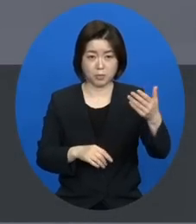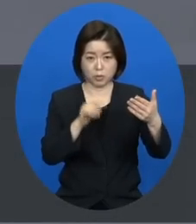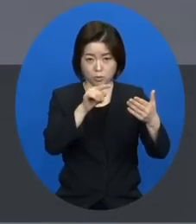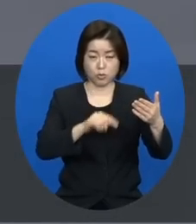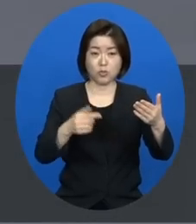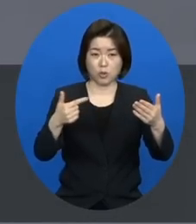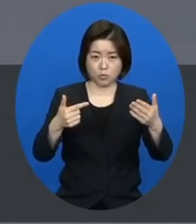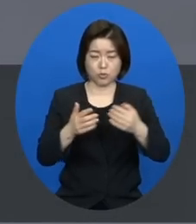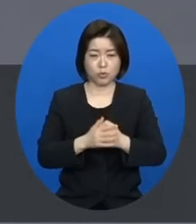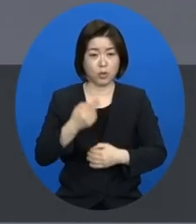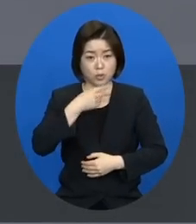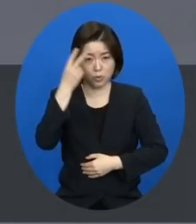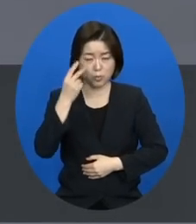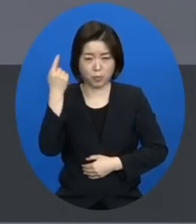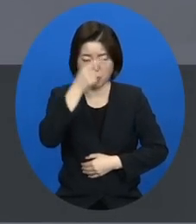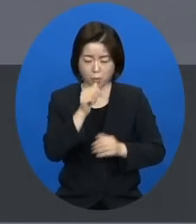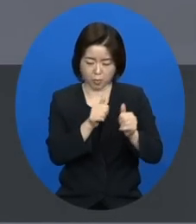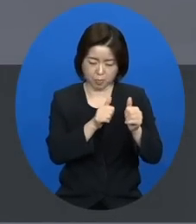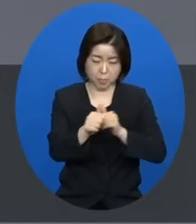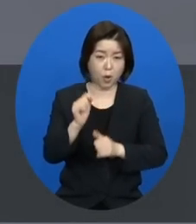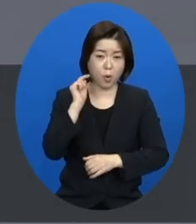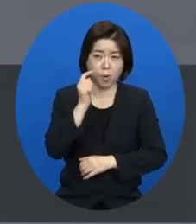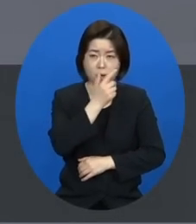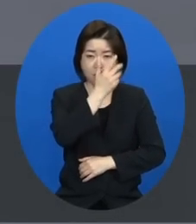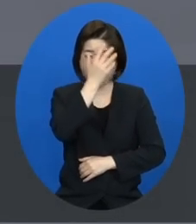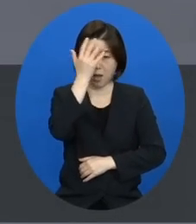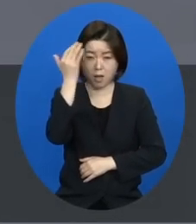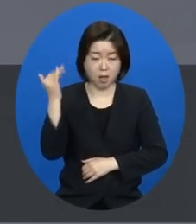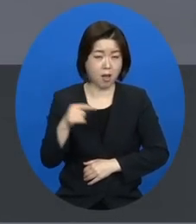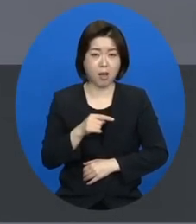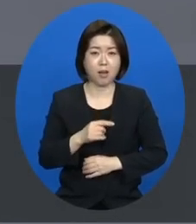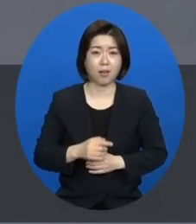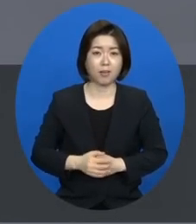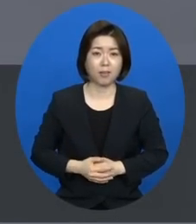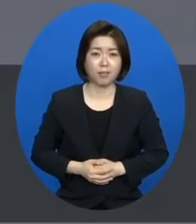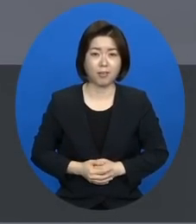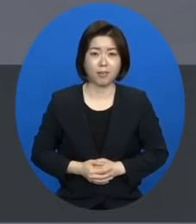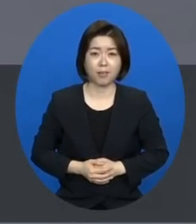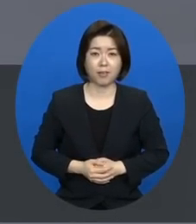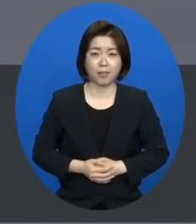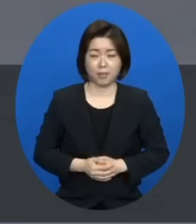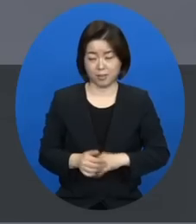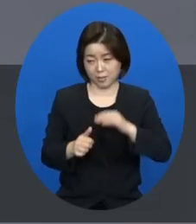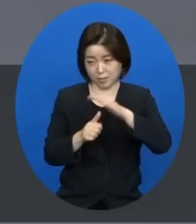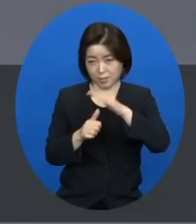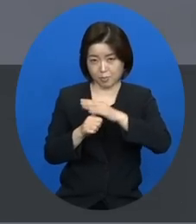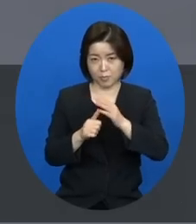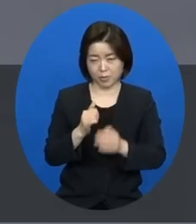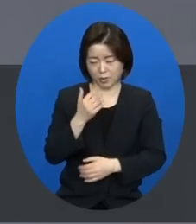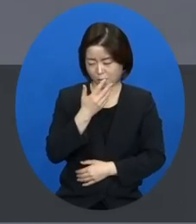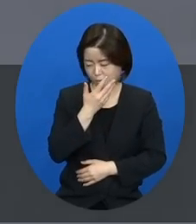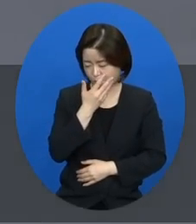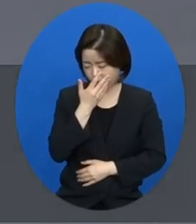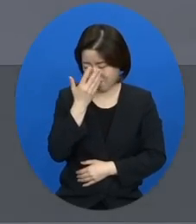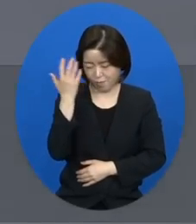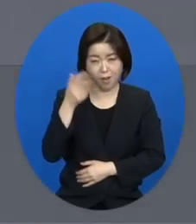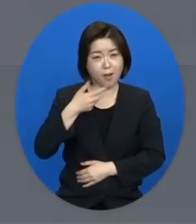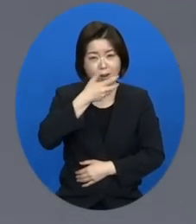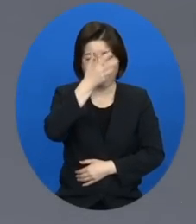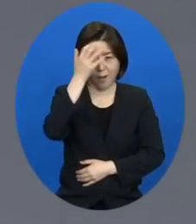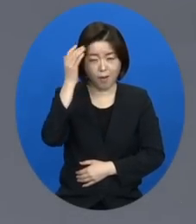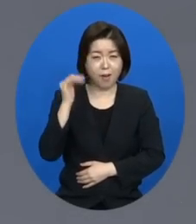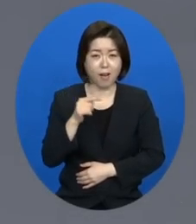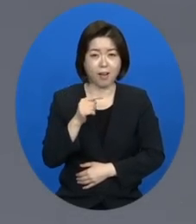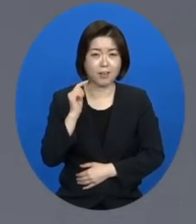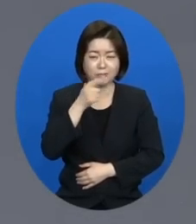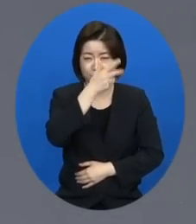요셉은 용모가 빼어나고 아름다웠더라. 미소년 타입이 바로 요셉이었던 것 같습니다.